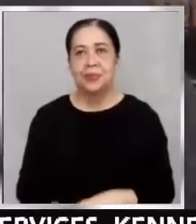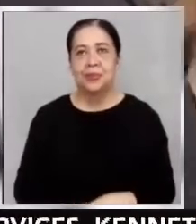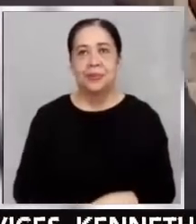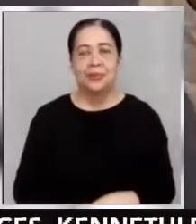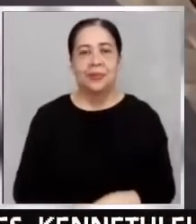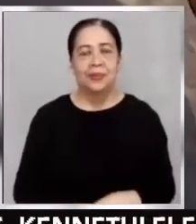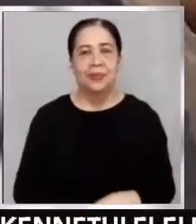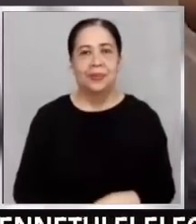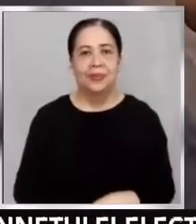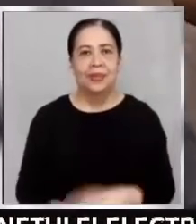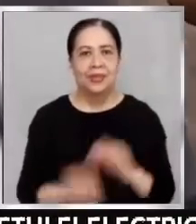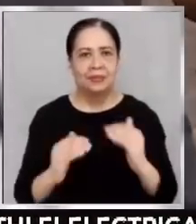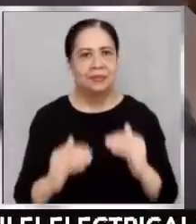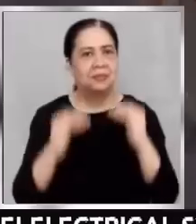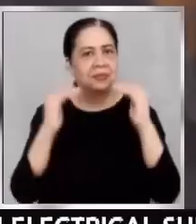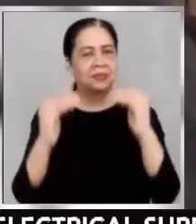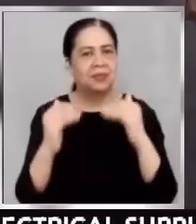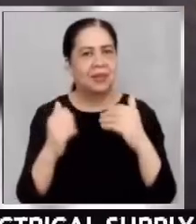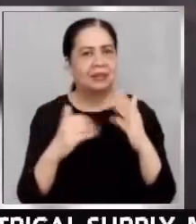Step up from the norms of